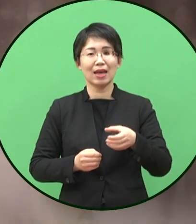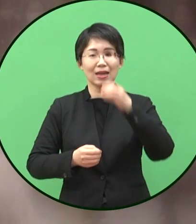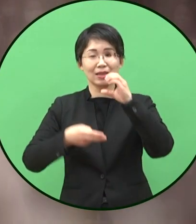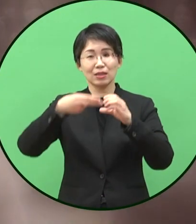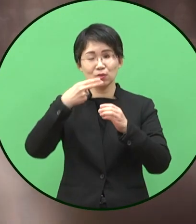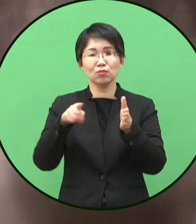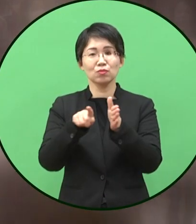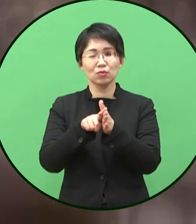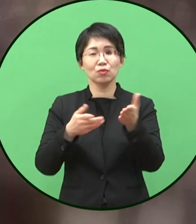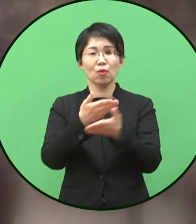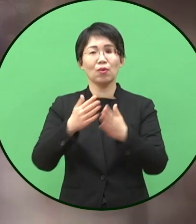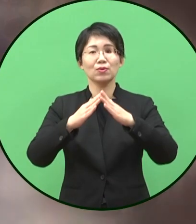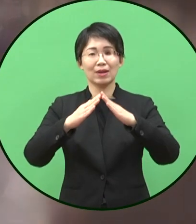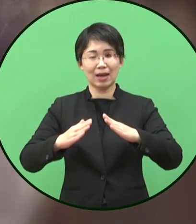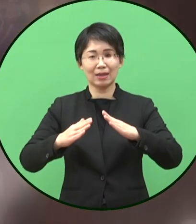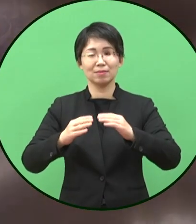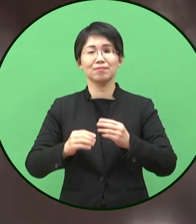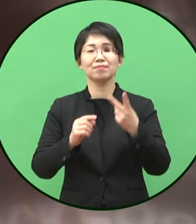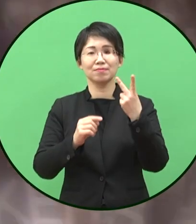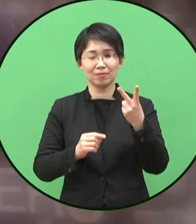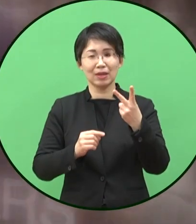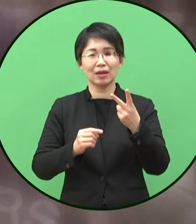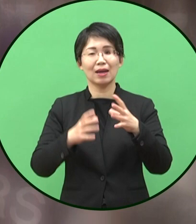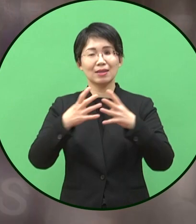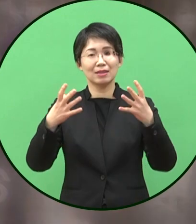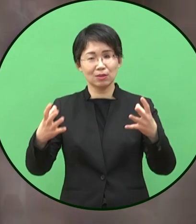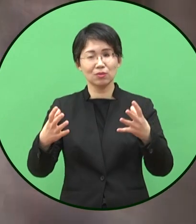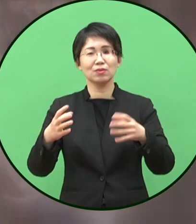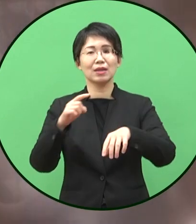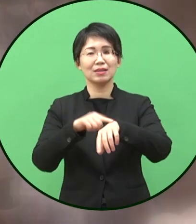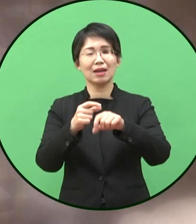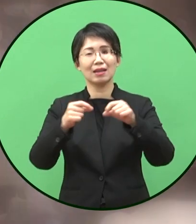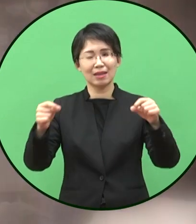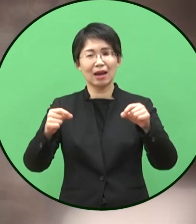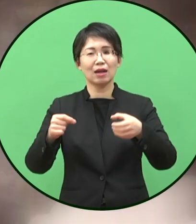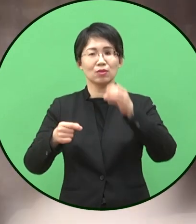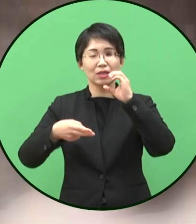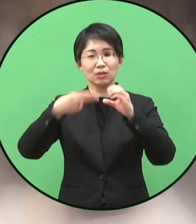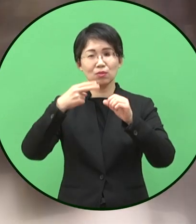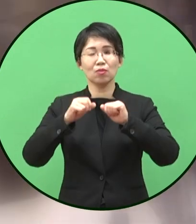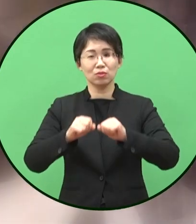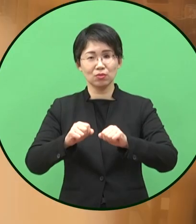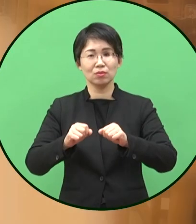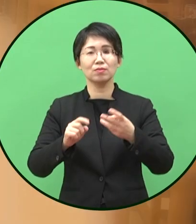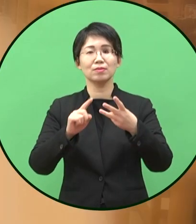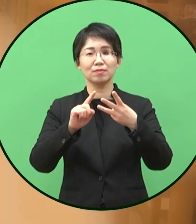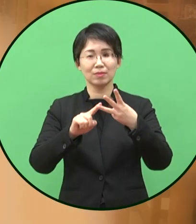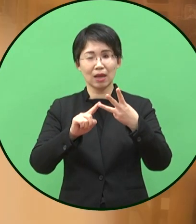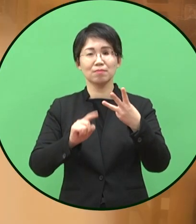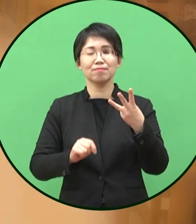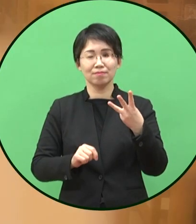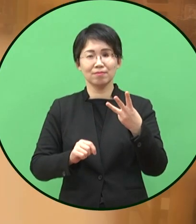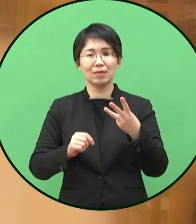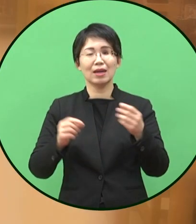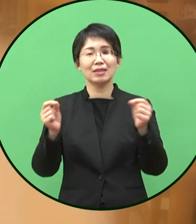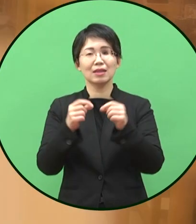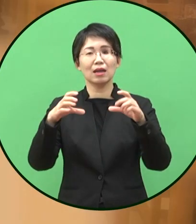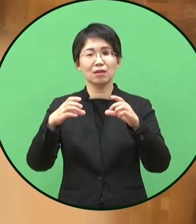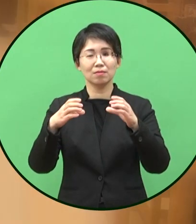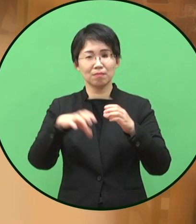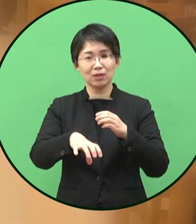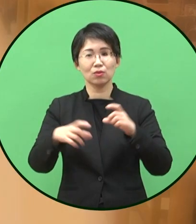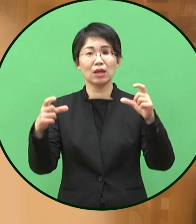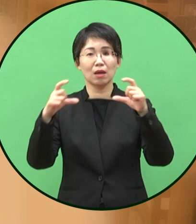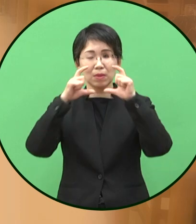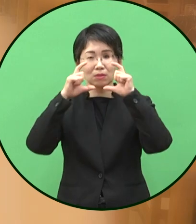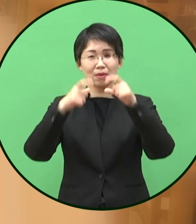飲酒を伴う懇親会、大人数や長時間に及ぶ飲食、近距離でのマスクなしの